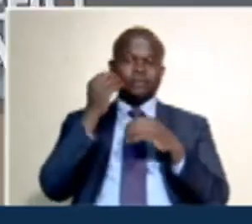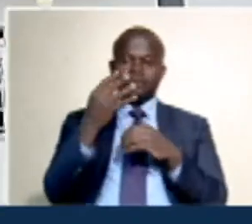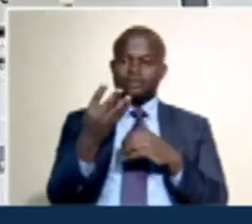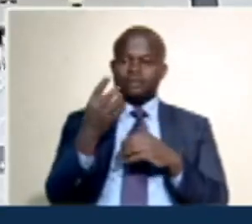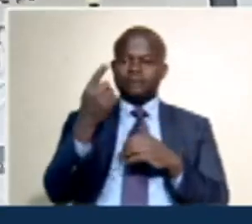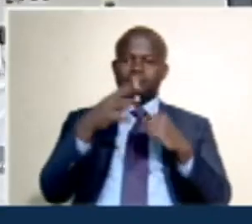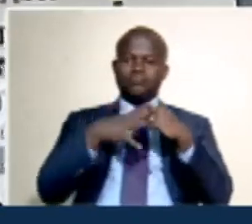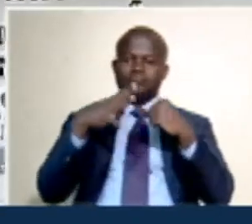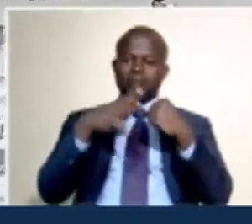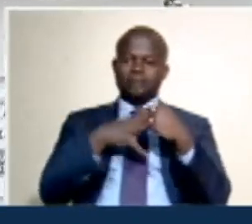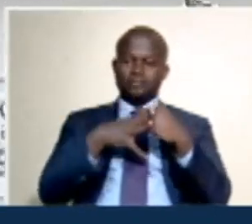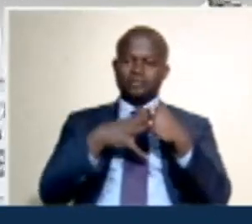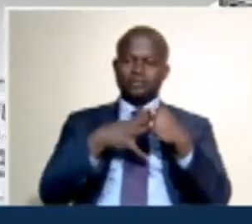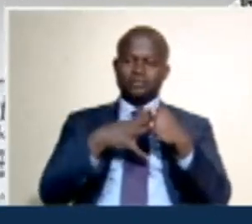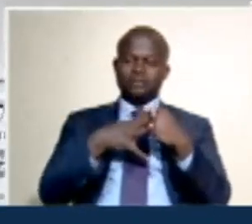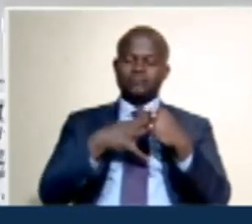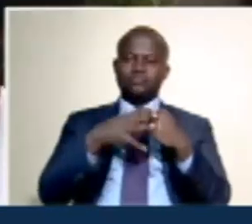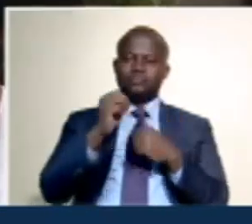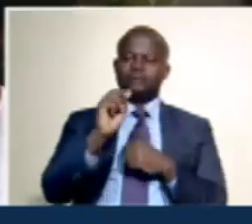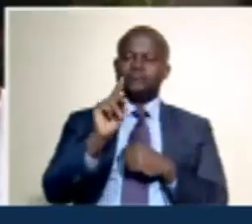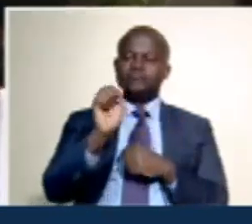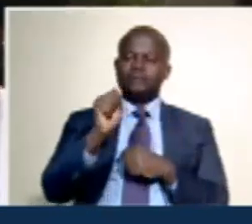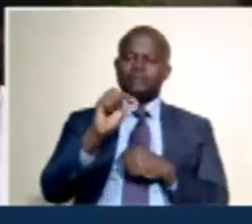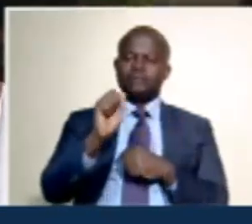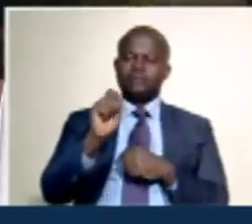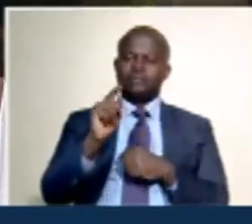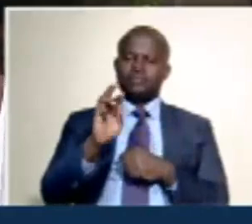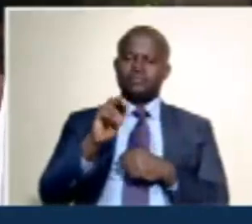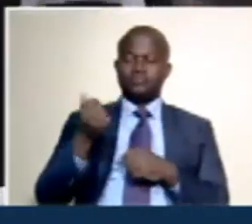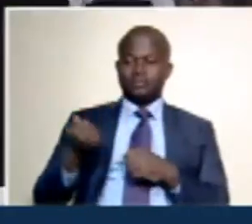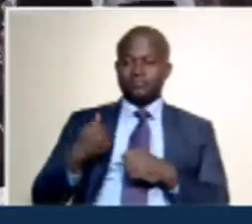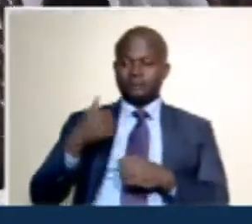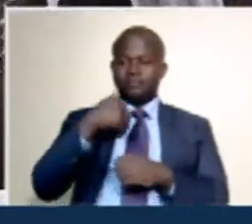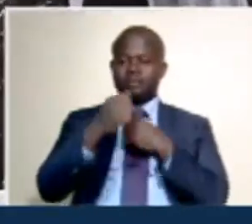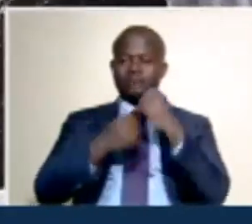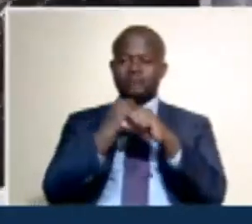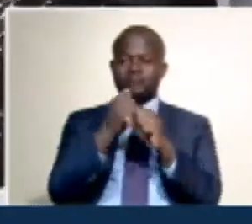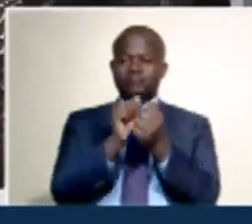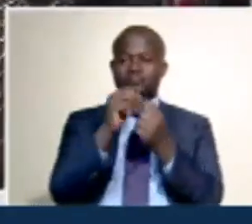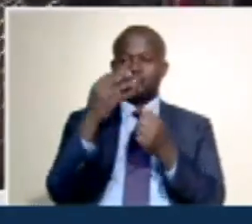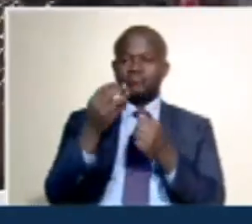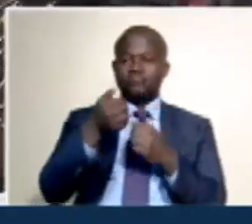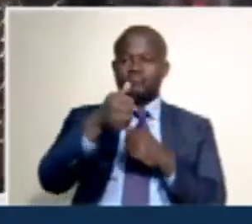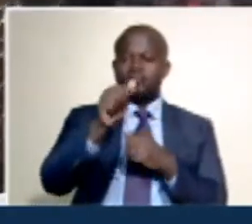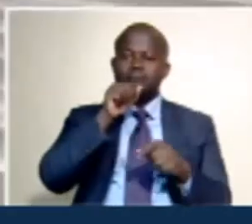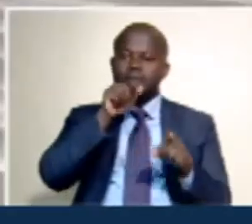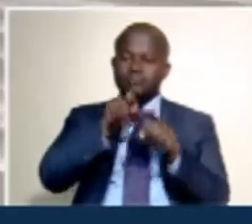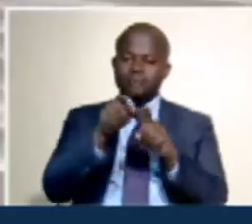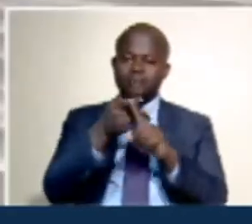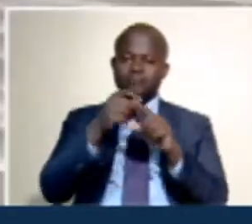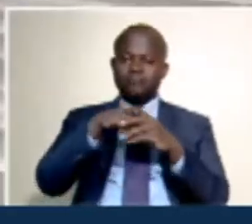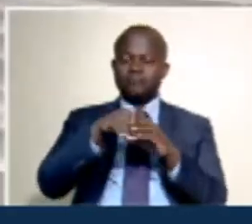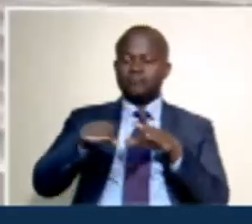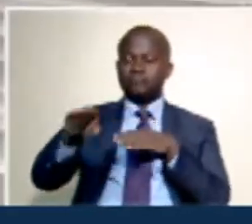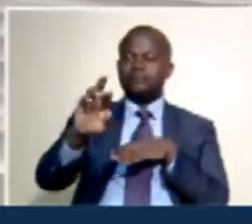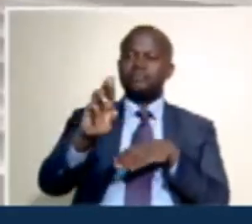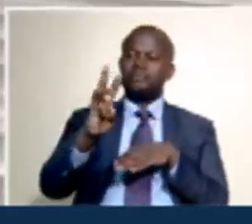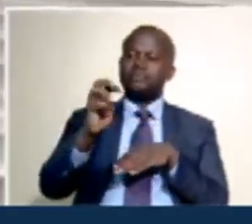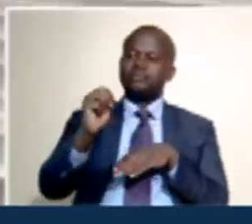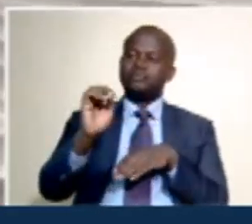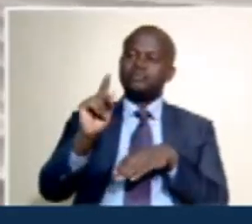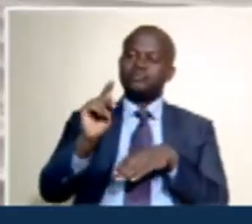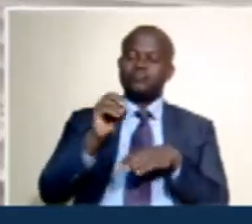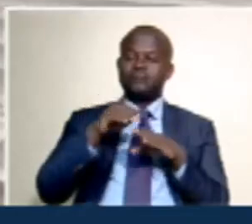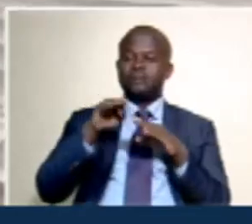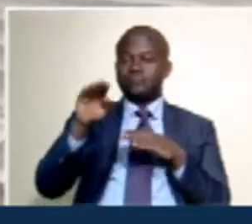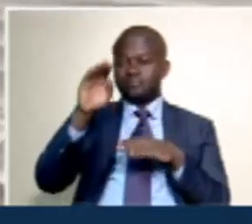mu 1994 mu Kagakwerere Marte yari umwangavu w'imyaka 14 we n'abavandimwe be bavuye mu cyahoze ari komine Rwamiko berekeza kuri